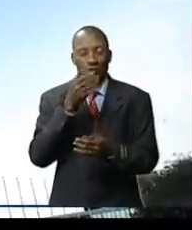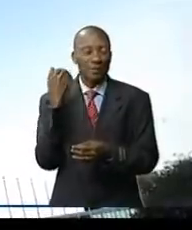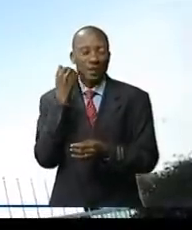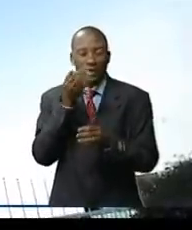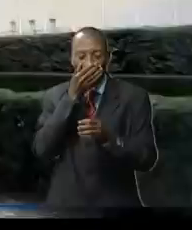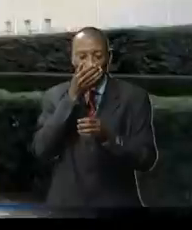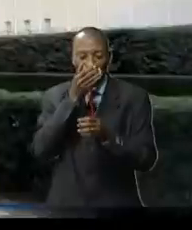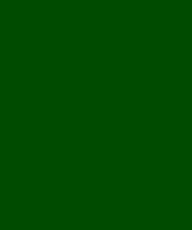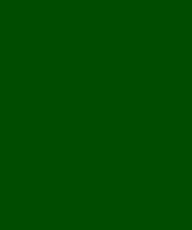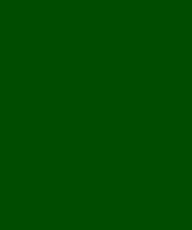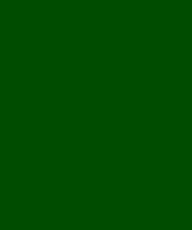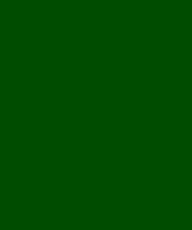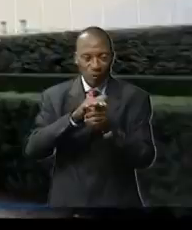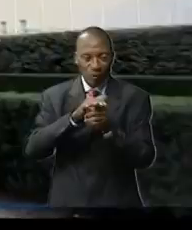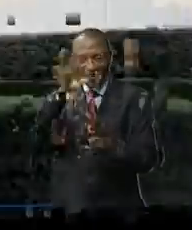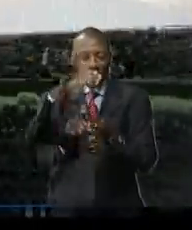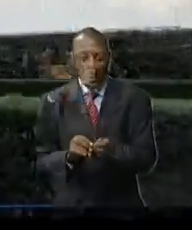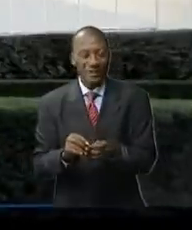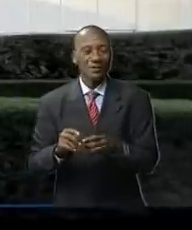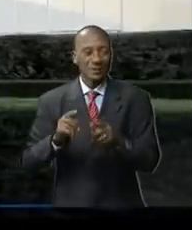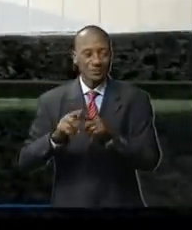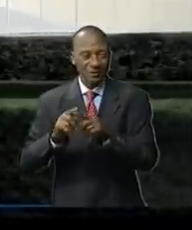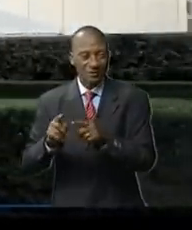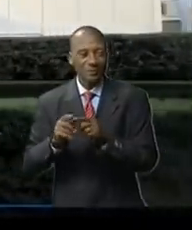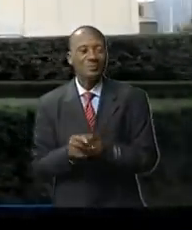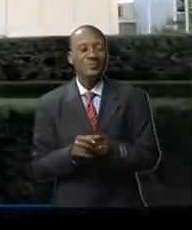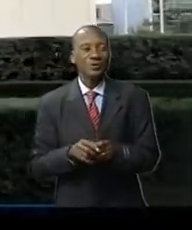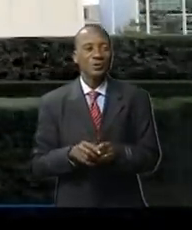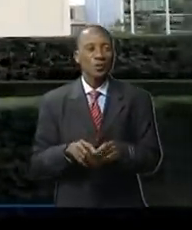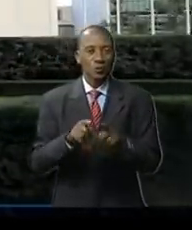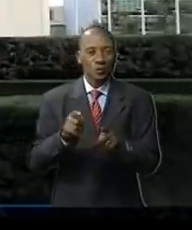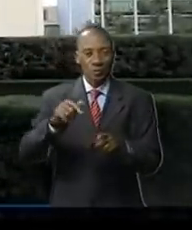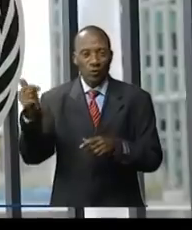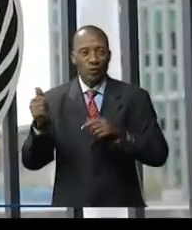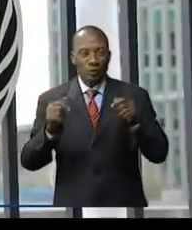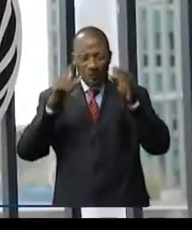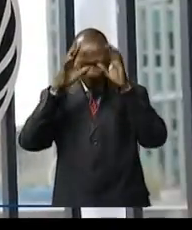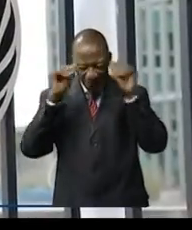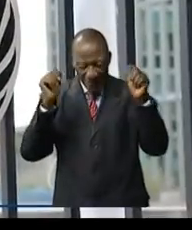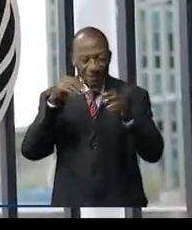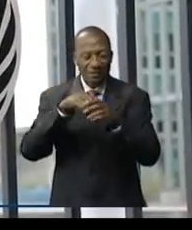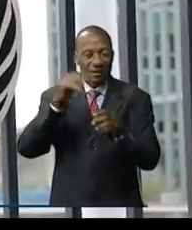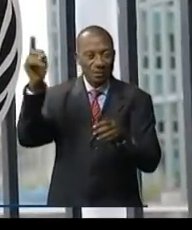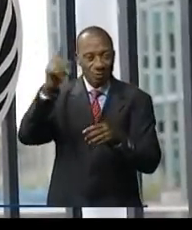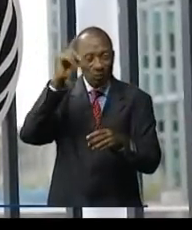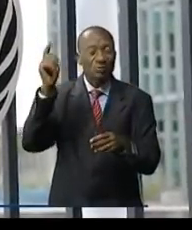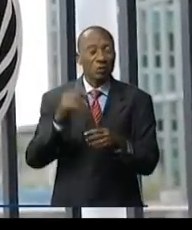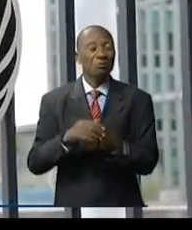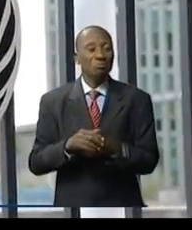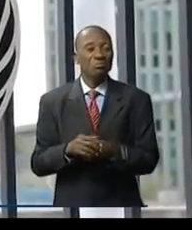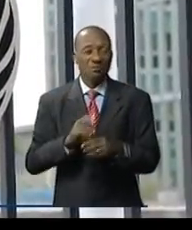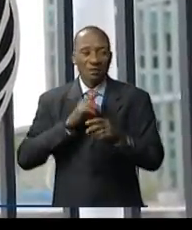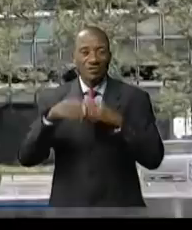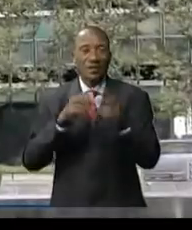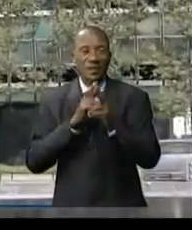76e session de l'Assemblée générale de l'ONU et tous les dirigeants du monde devraient chacun rendre compte de la façon dont son pays